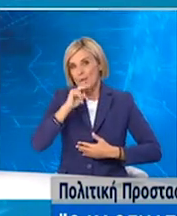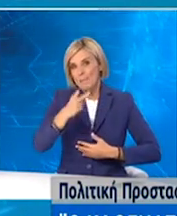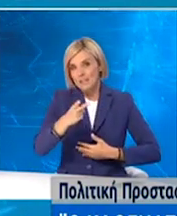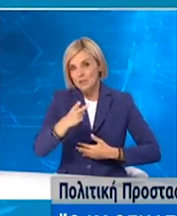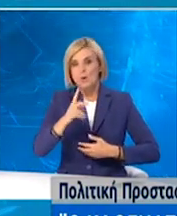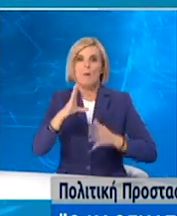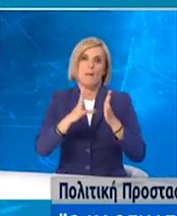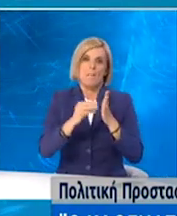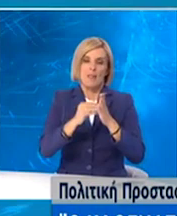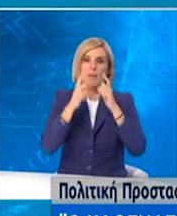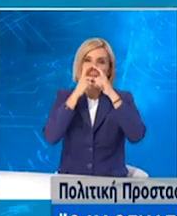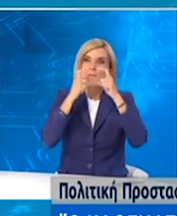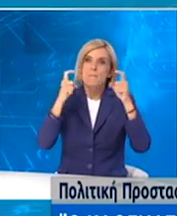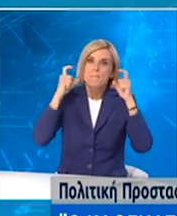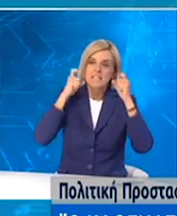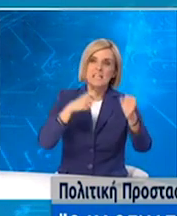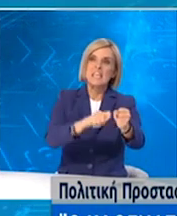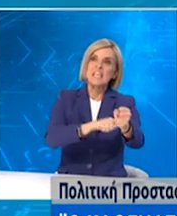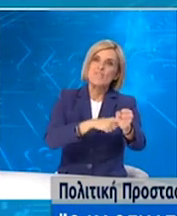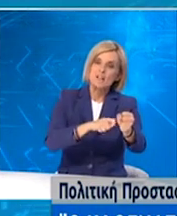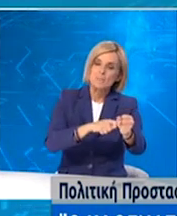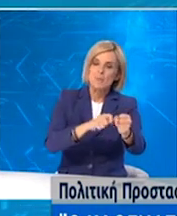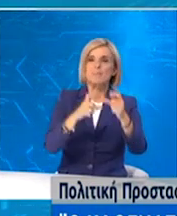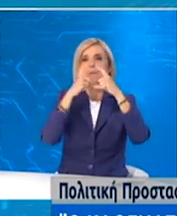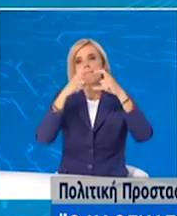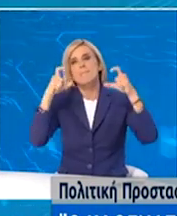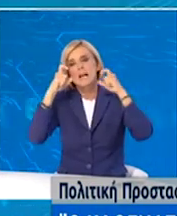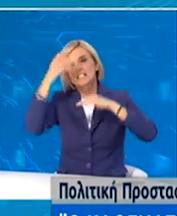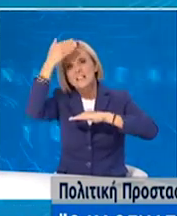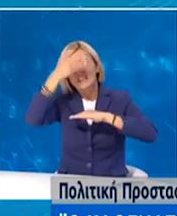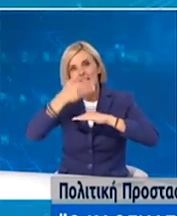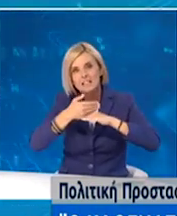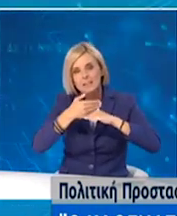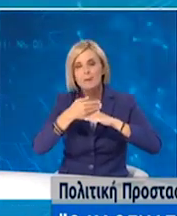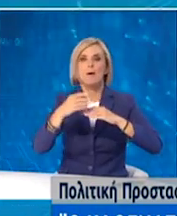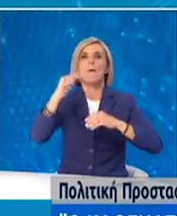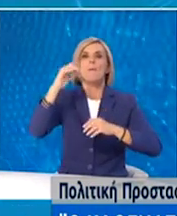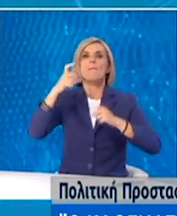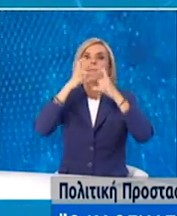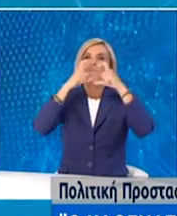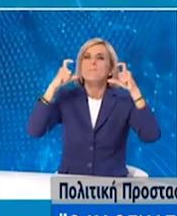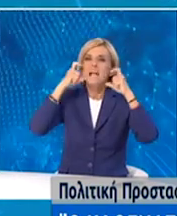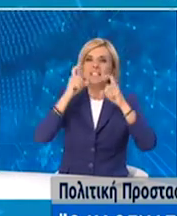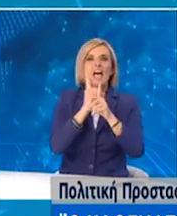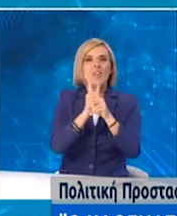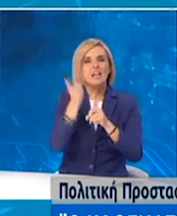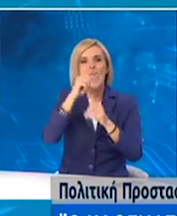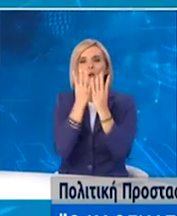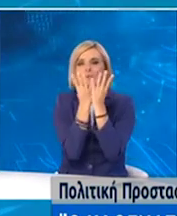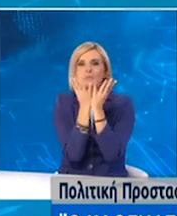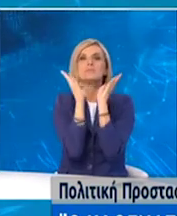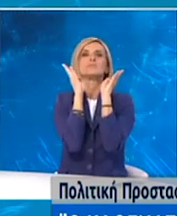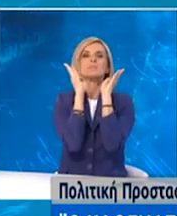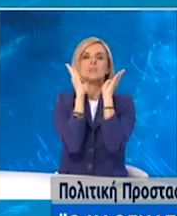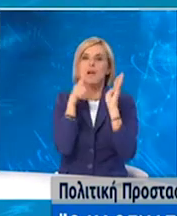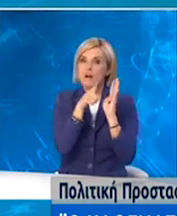διότι εμάς η δική μας δουλειά είναι πολύ συγκεκριμένη. Έχουμε ένα μεγάλο φορτίο που αφορά στον έλεγχο των μέτρων. Όμως τα